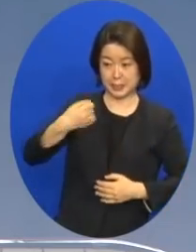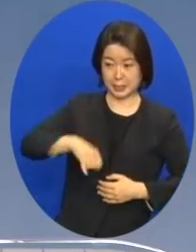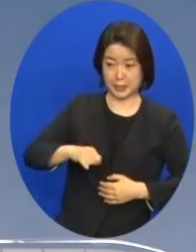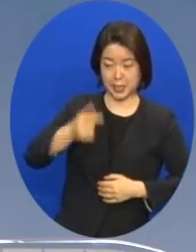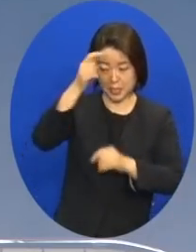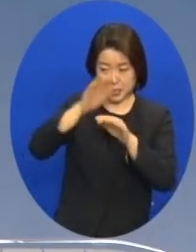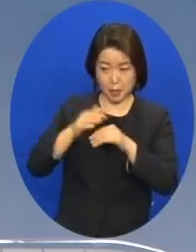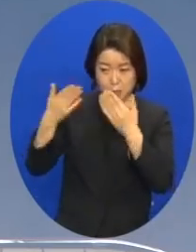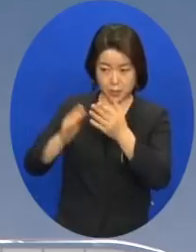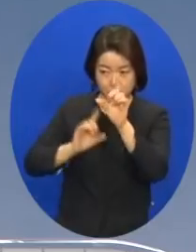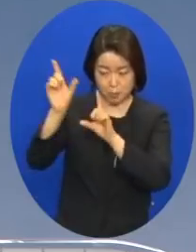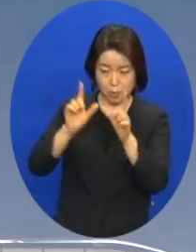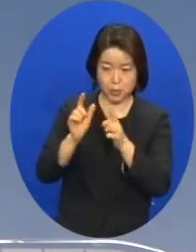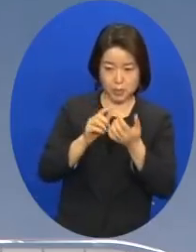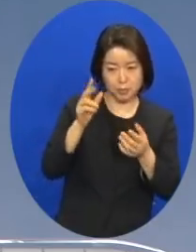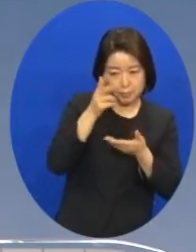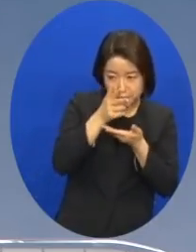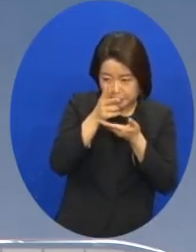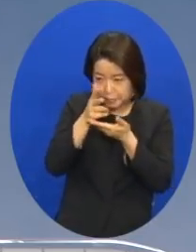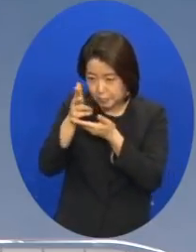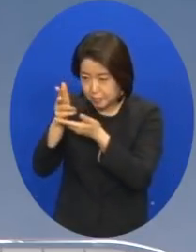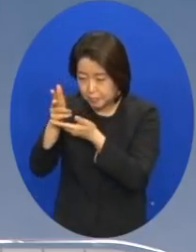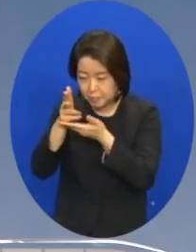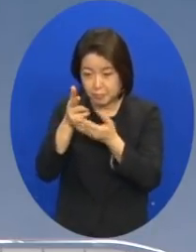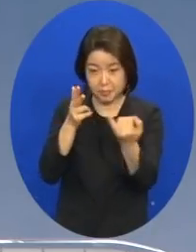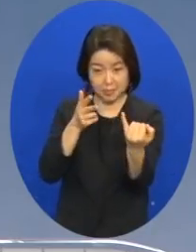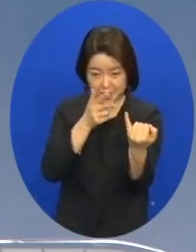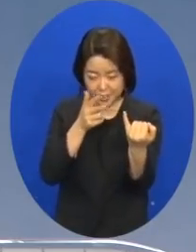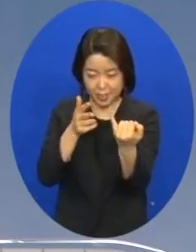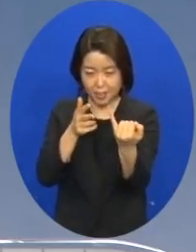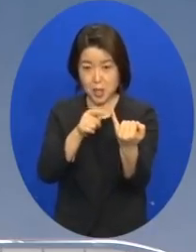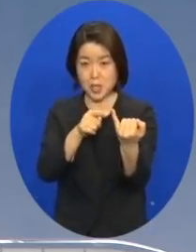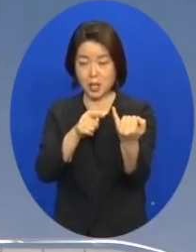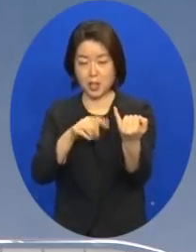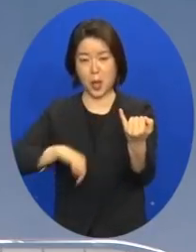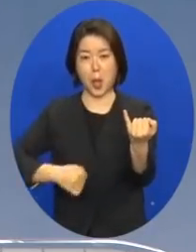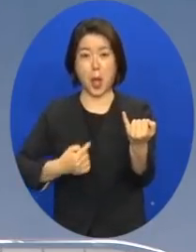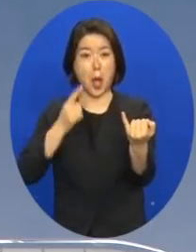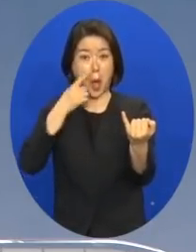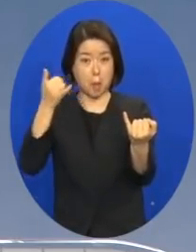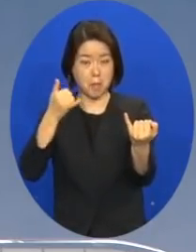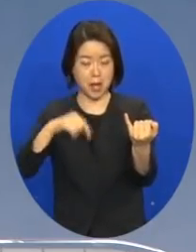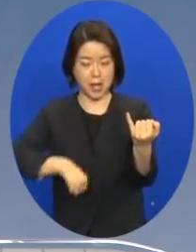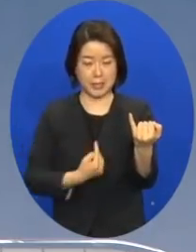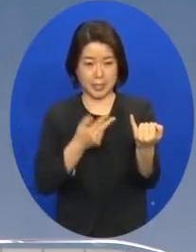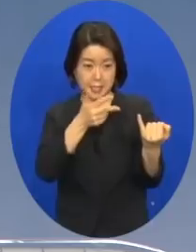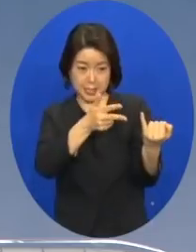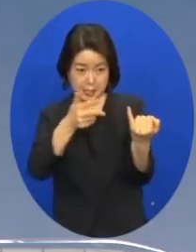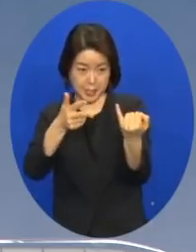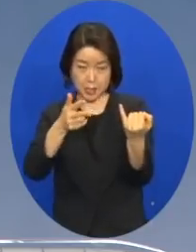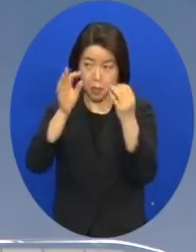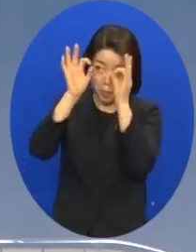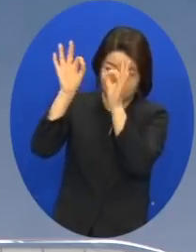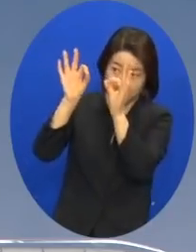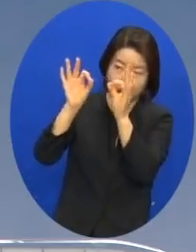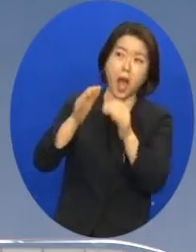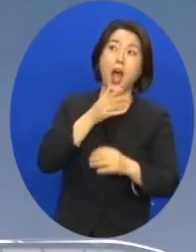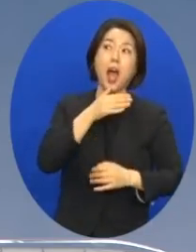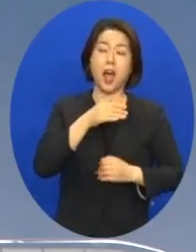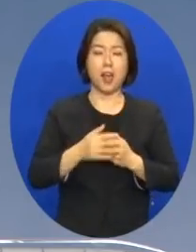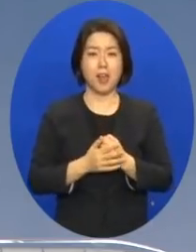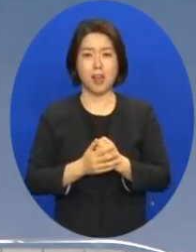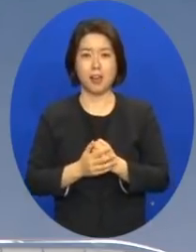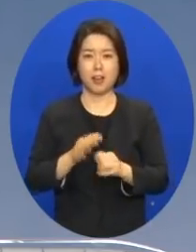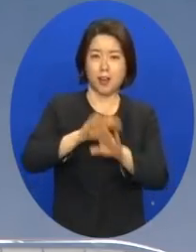예배 드리는 모습을 이렇게 찍었대요. 그랬더니 얘가 엄마가 자기를 카메라로 찍는 걸 보고 갑자기